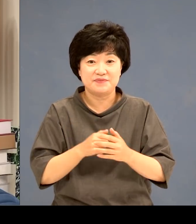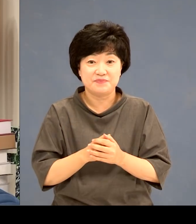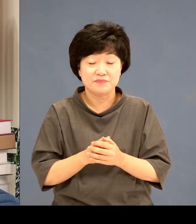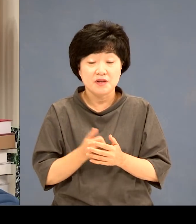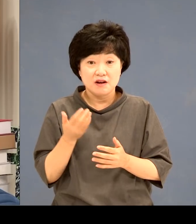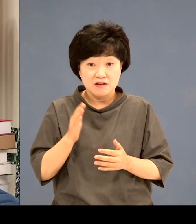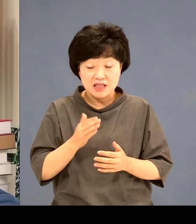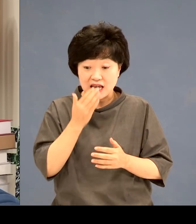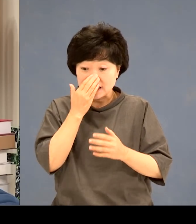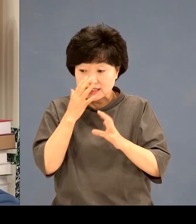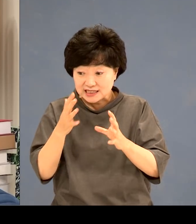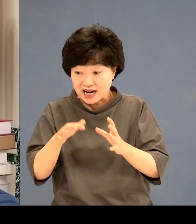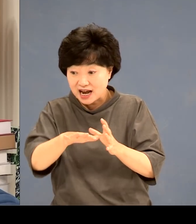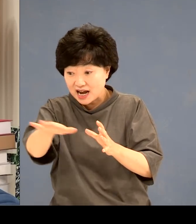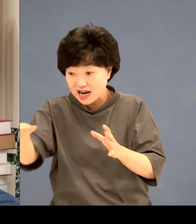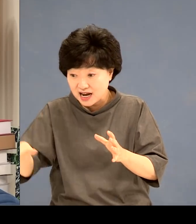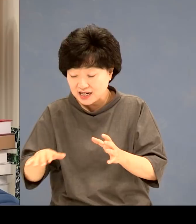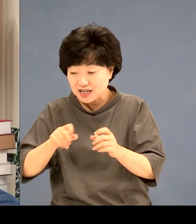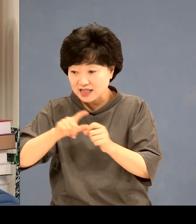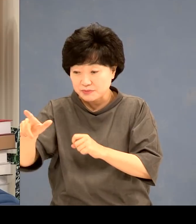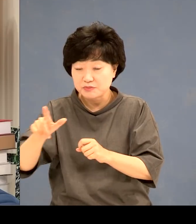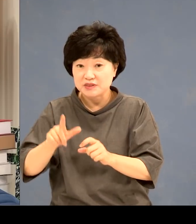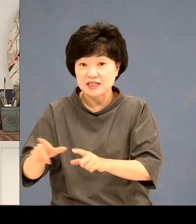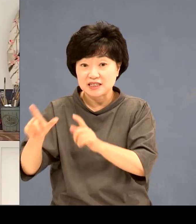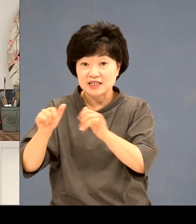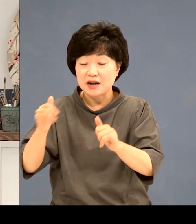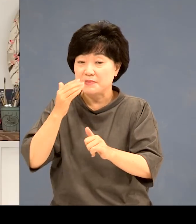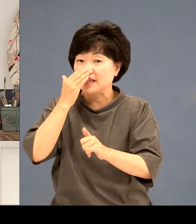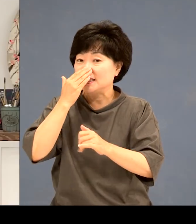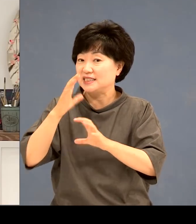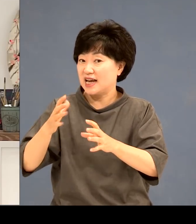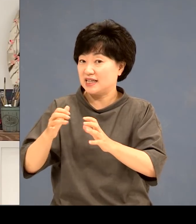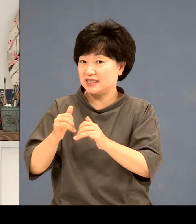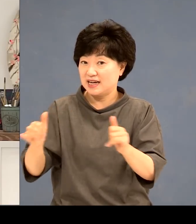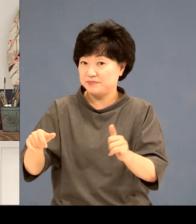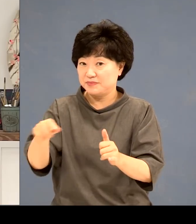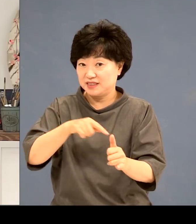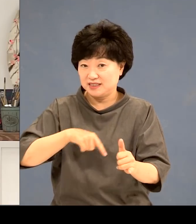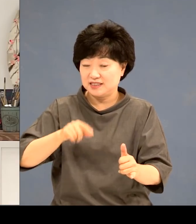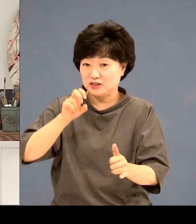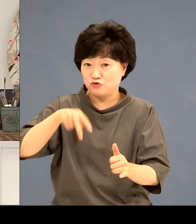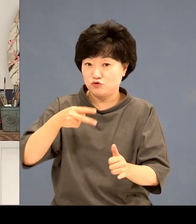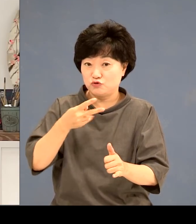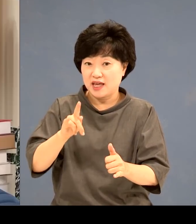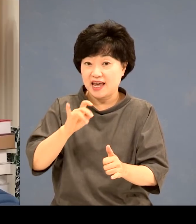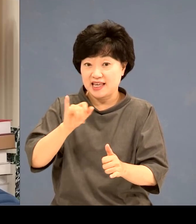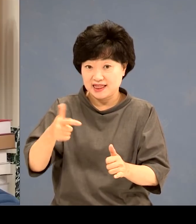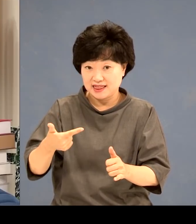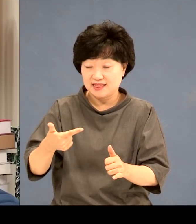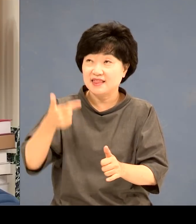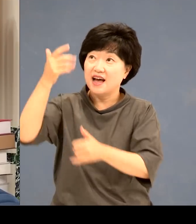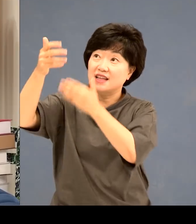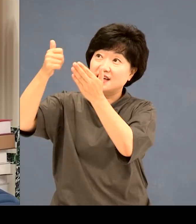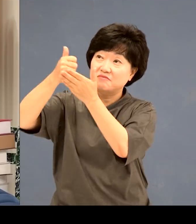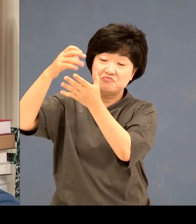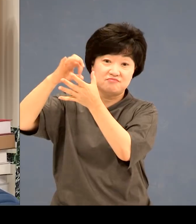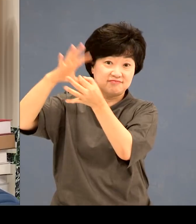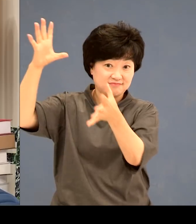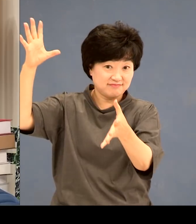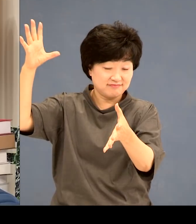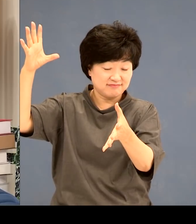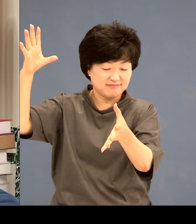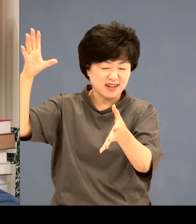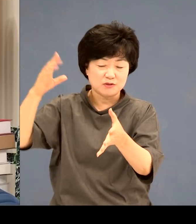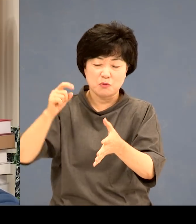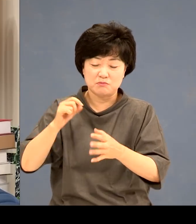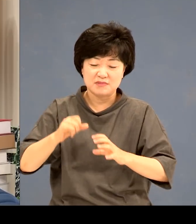이스라엘에 살고 있는 많은 유대인들은 네. 세속적이에요. 그래서 하나님과 아무런 상관이 없이 그러니까 많은 분들은 이스라엘을